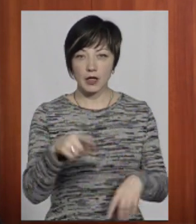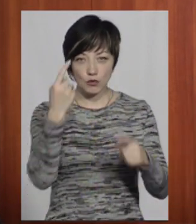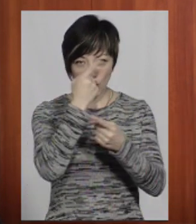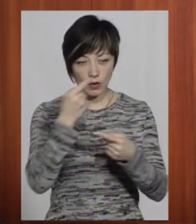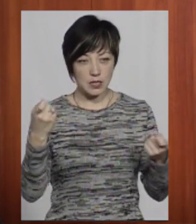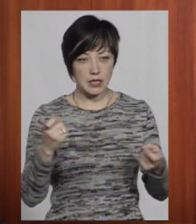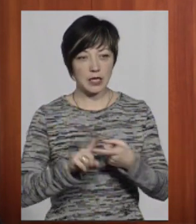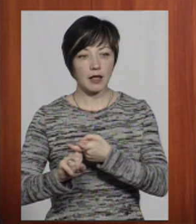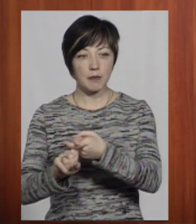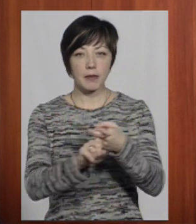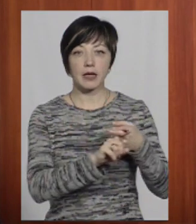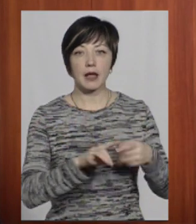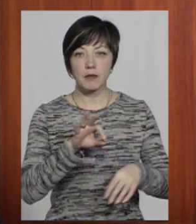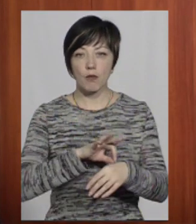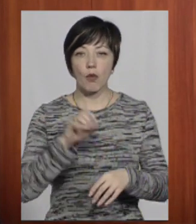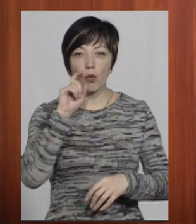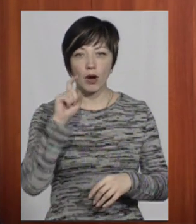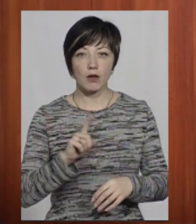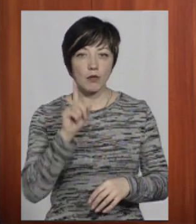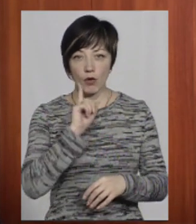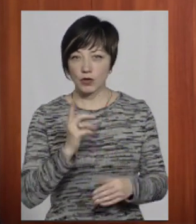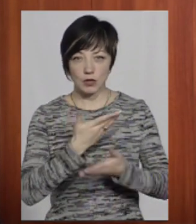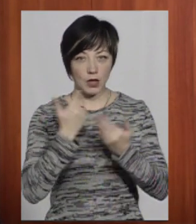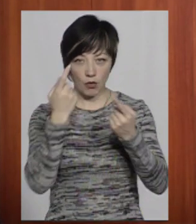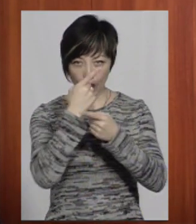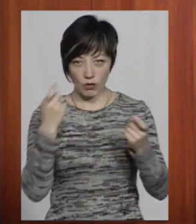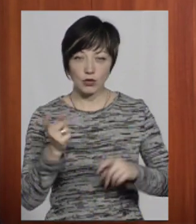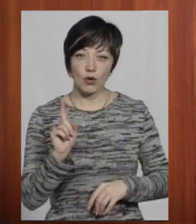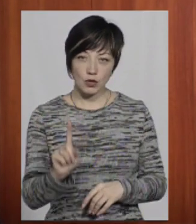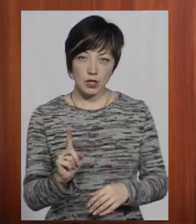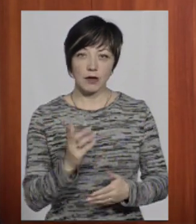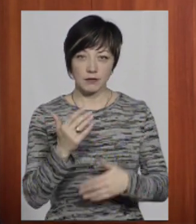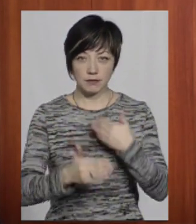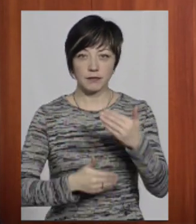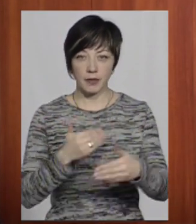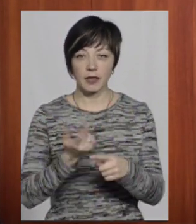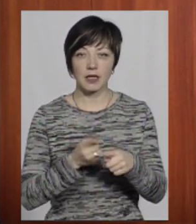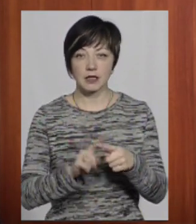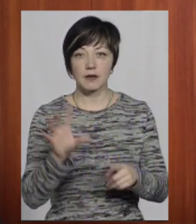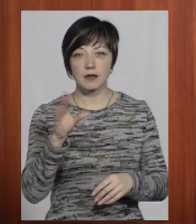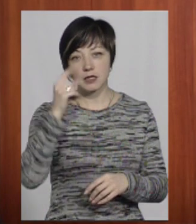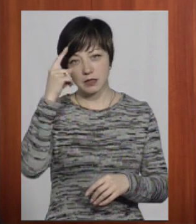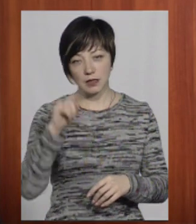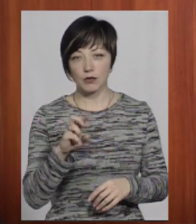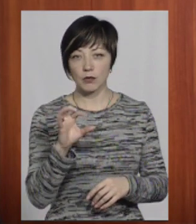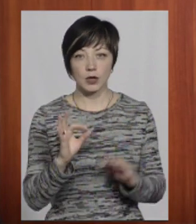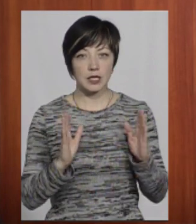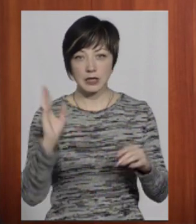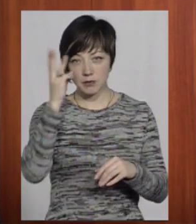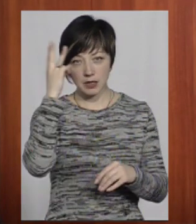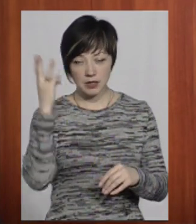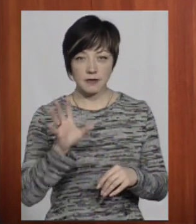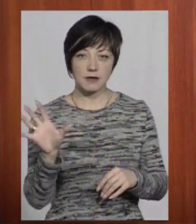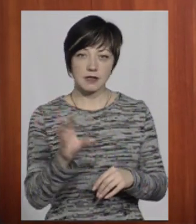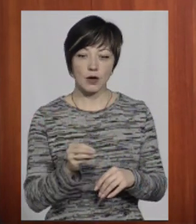оголосити епідемію по Україні. Поки що вона не оголошена, хоча, в принципі, вона йде. І це всі знають, тому що не тільки Хмельницька, а